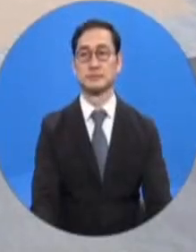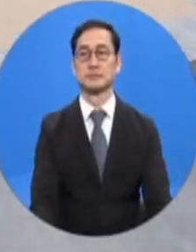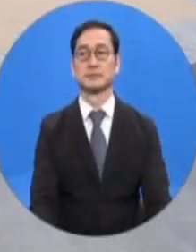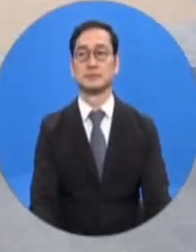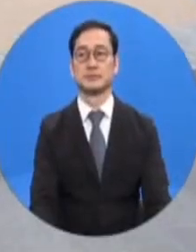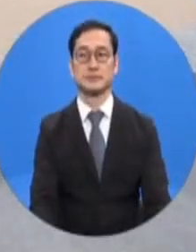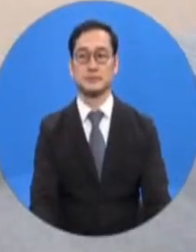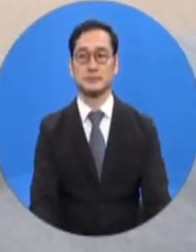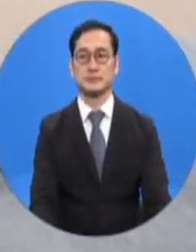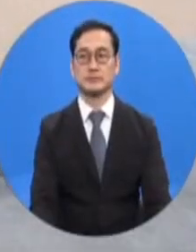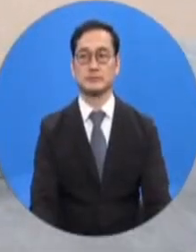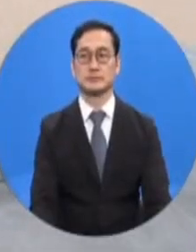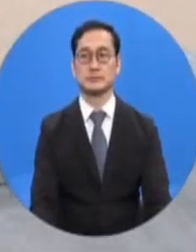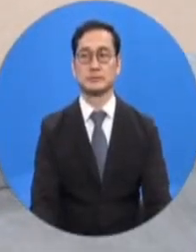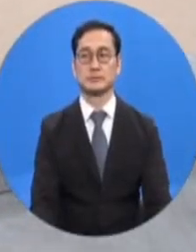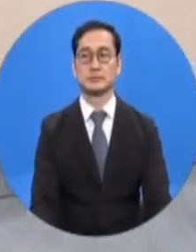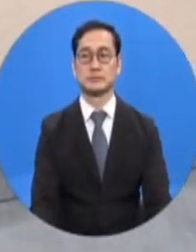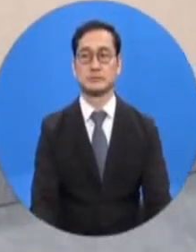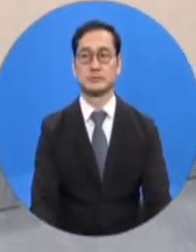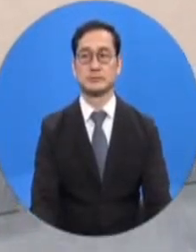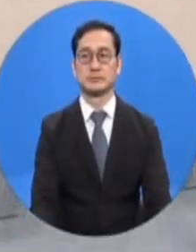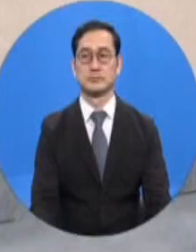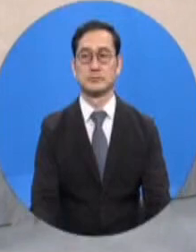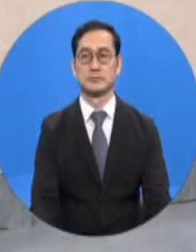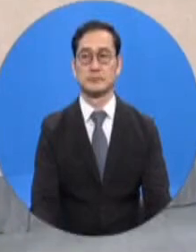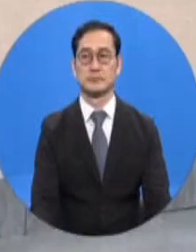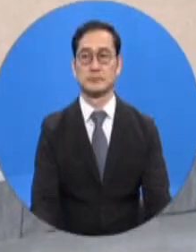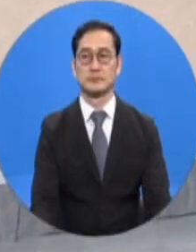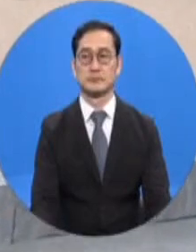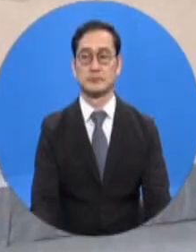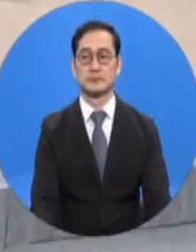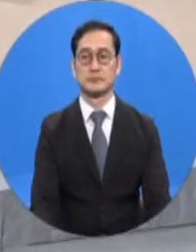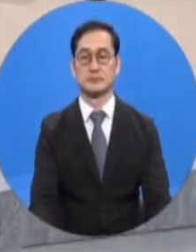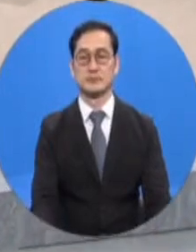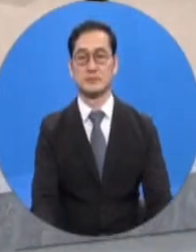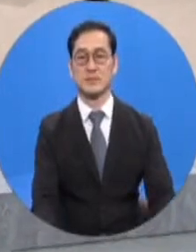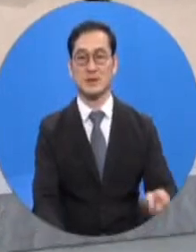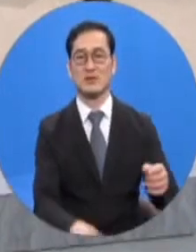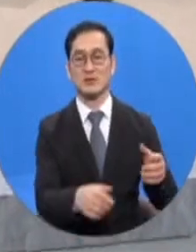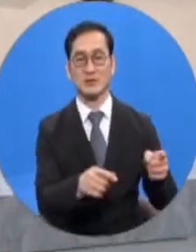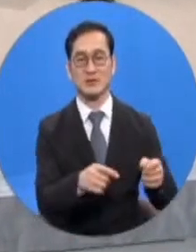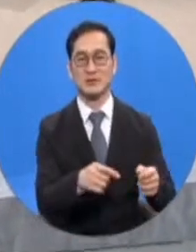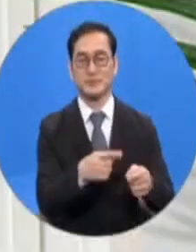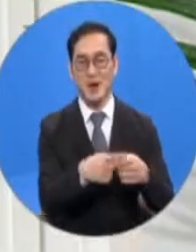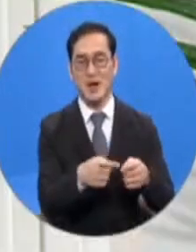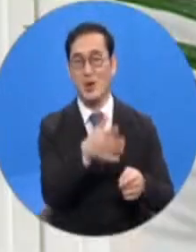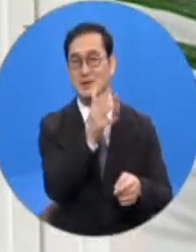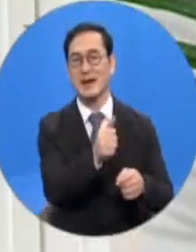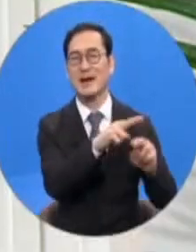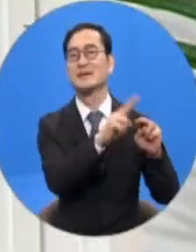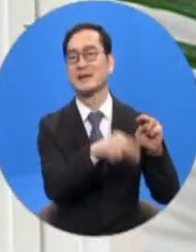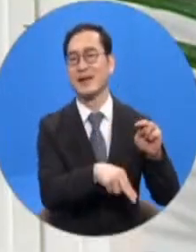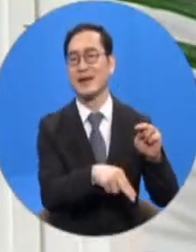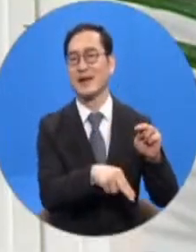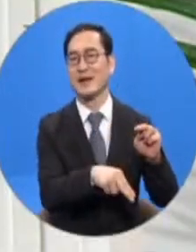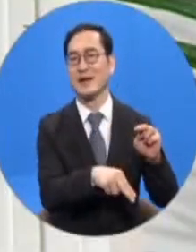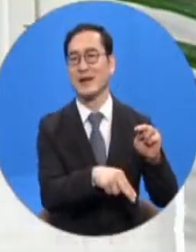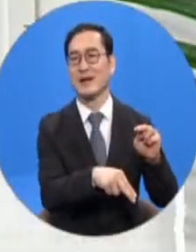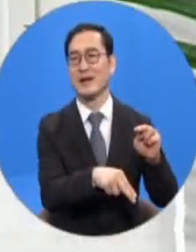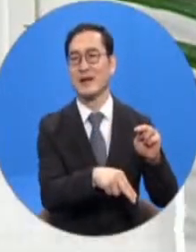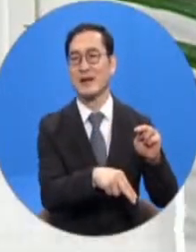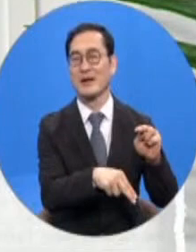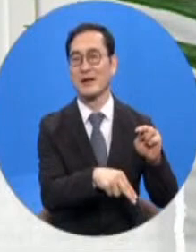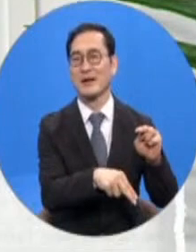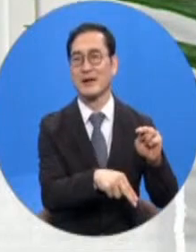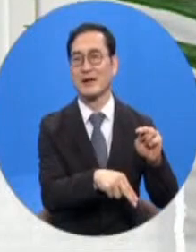어제 저 판결이 판결에 따라서 한국교육과정평가원 장이 사퇴 했지요 근데 중요한 건 이 것 같습니다 그 사태를 했는데 평가 원의